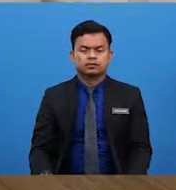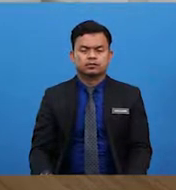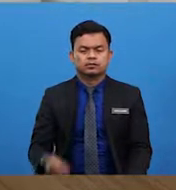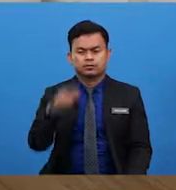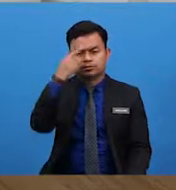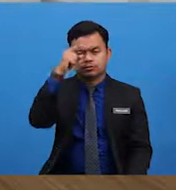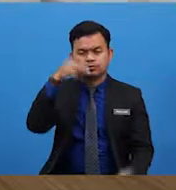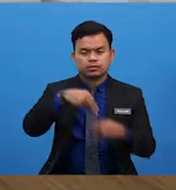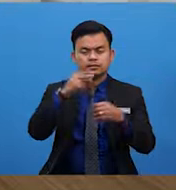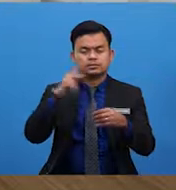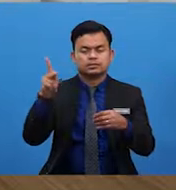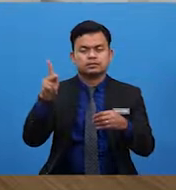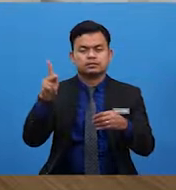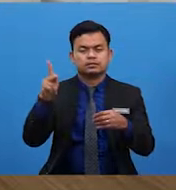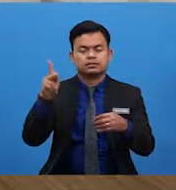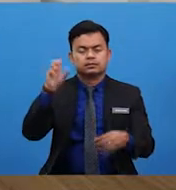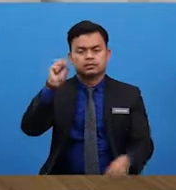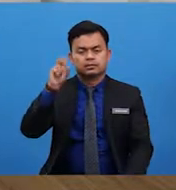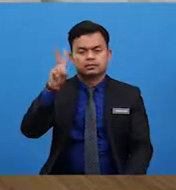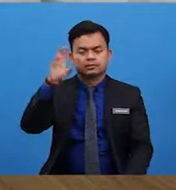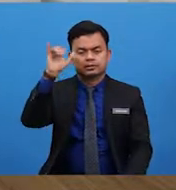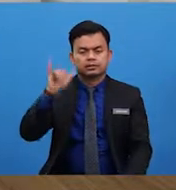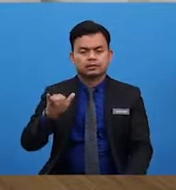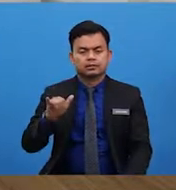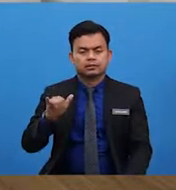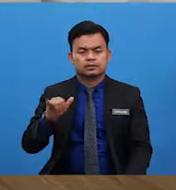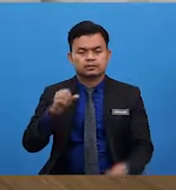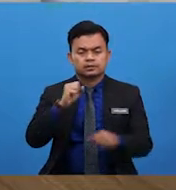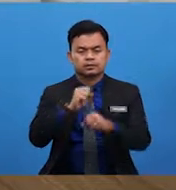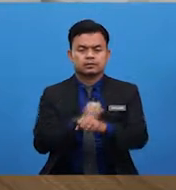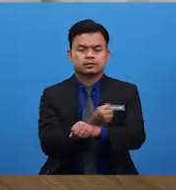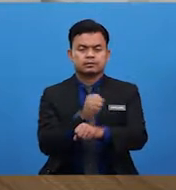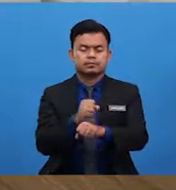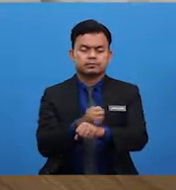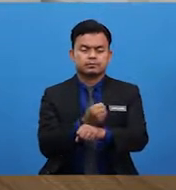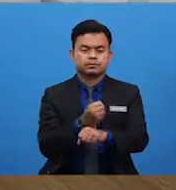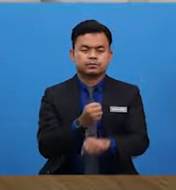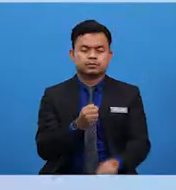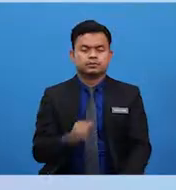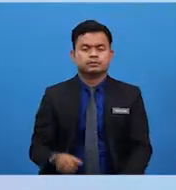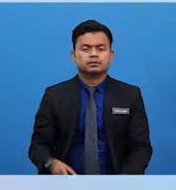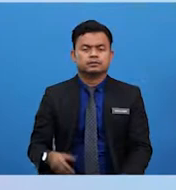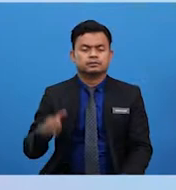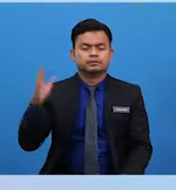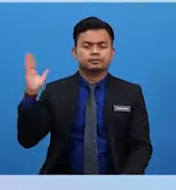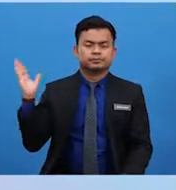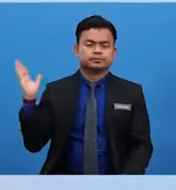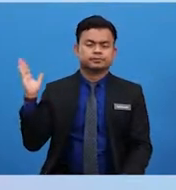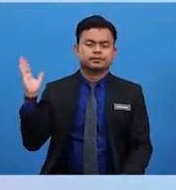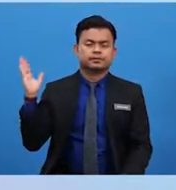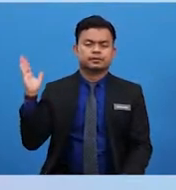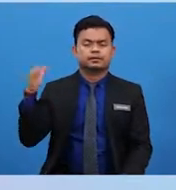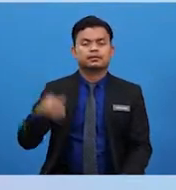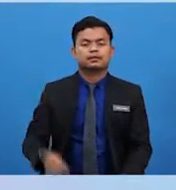sini Bijuu yang sempurna Oke contohnya Om Harmoni kepelbagaian kada banding